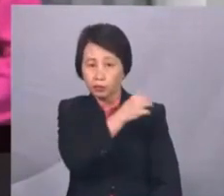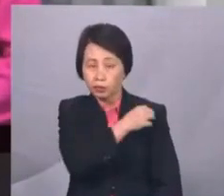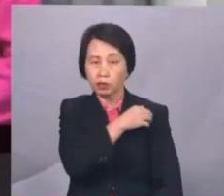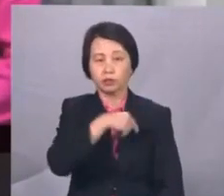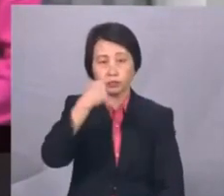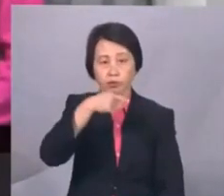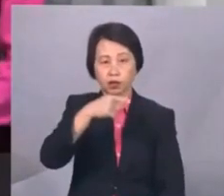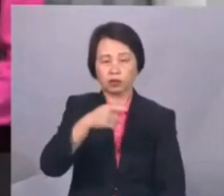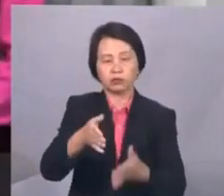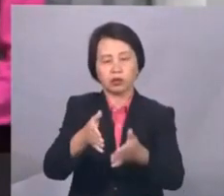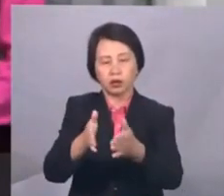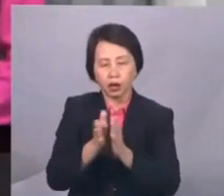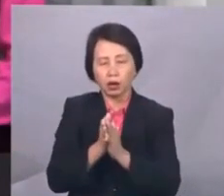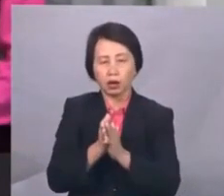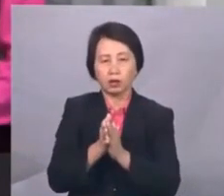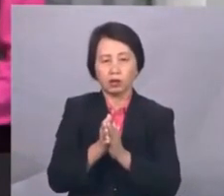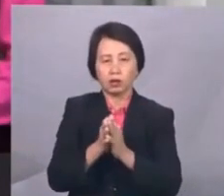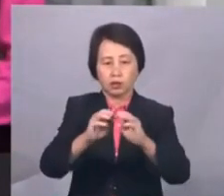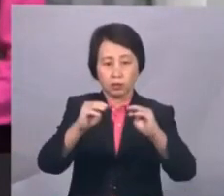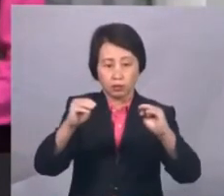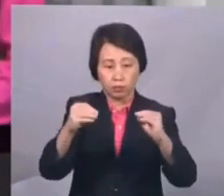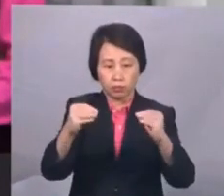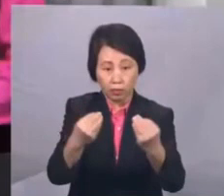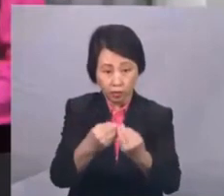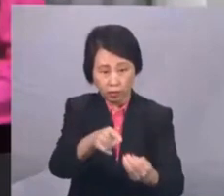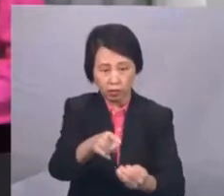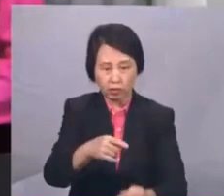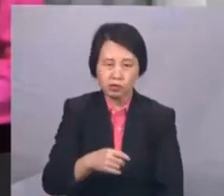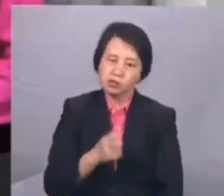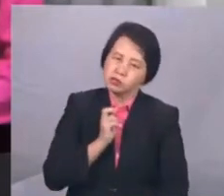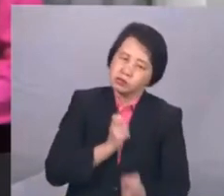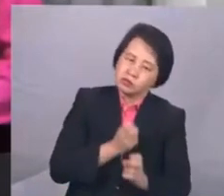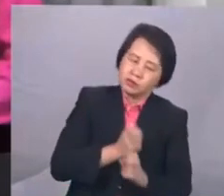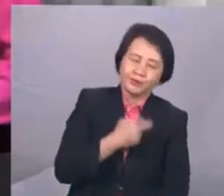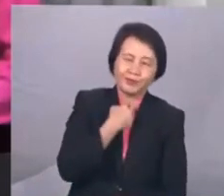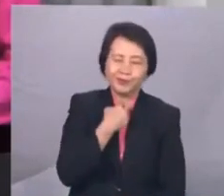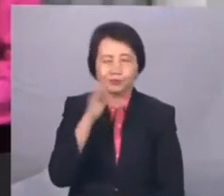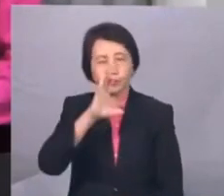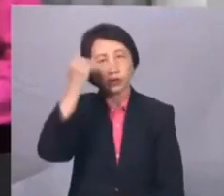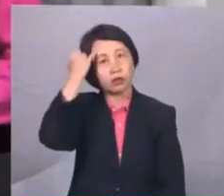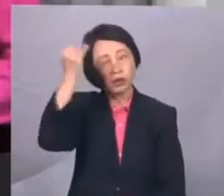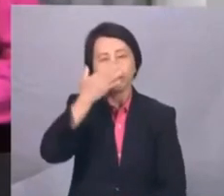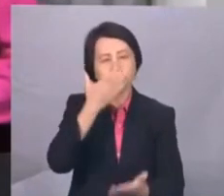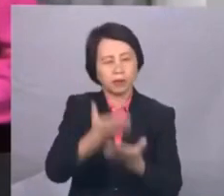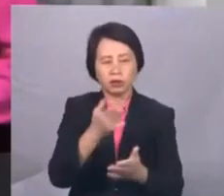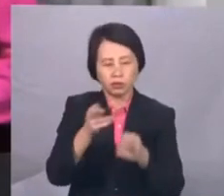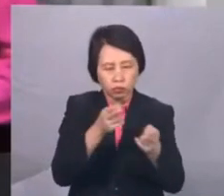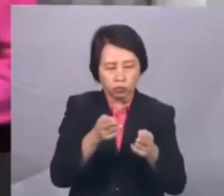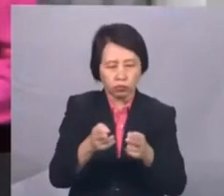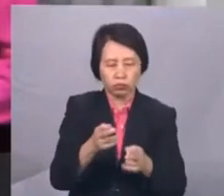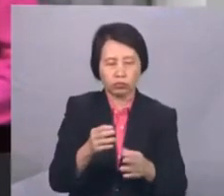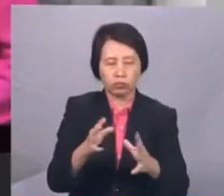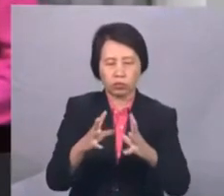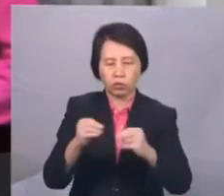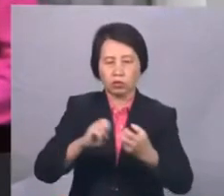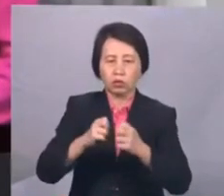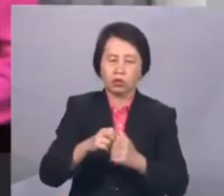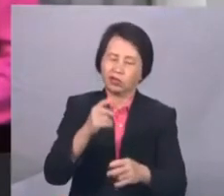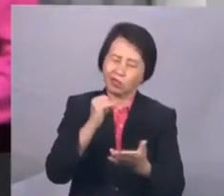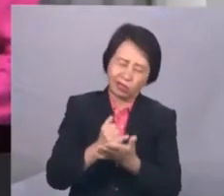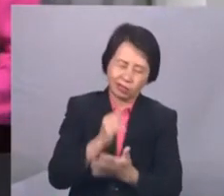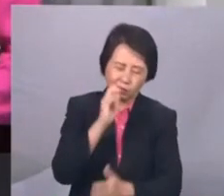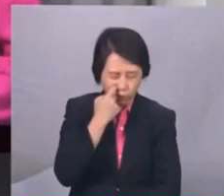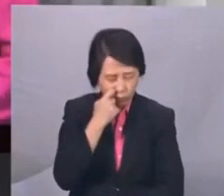subramaniam menyarankan supaya masyarakat yang terkesan mencari kaidah terbaik menguruskan kecil kemurungan